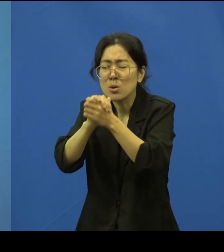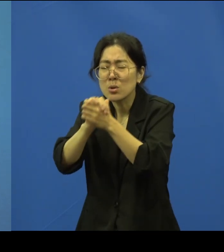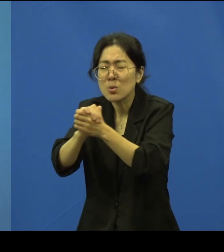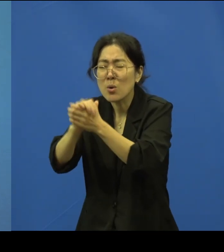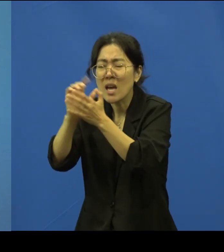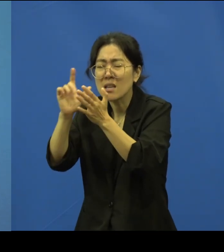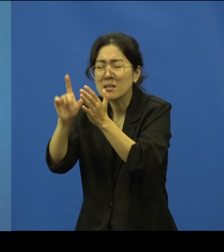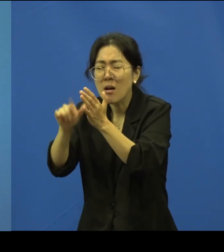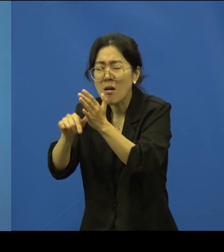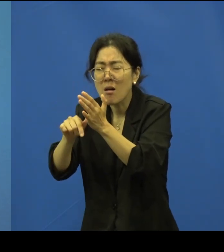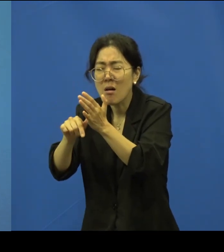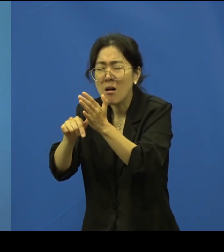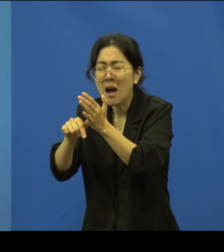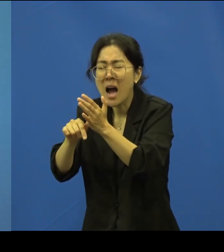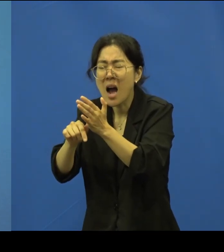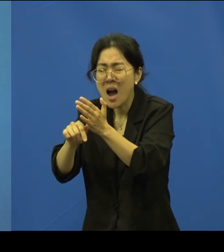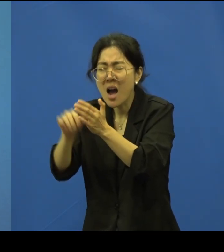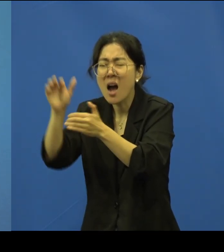할 때